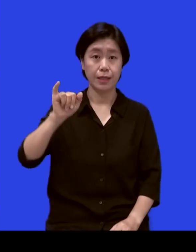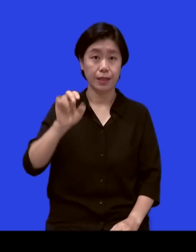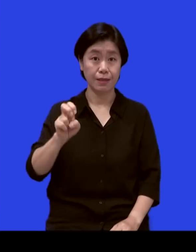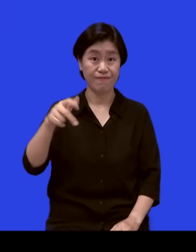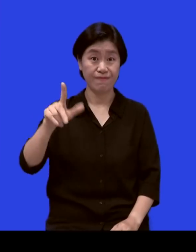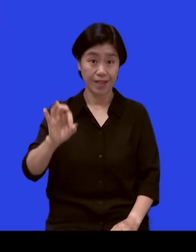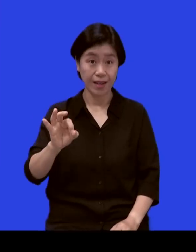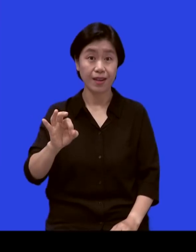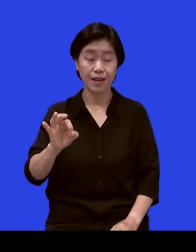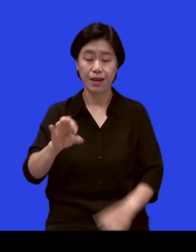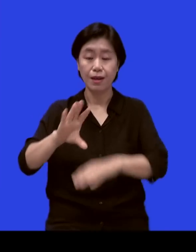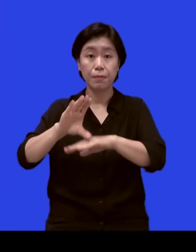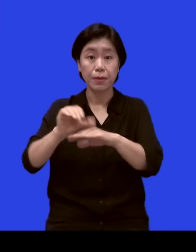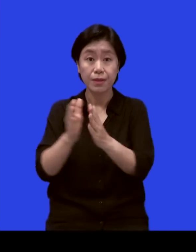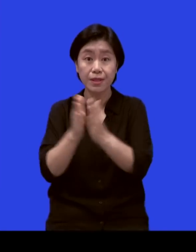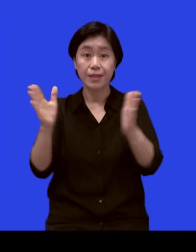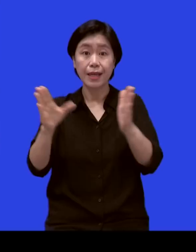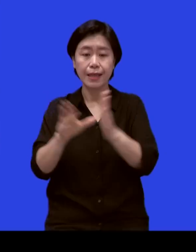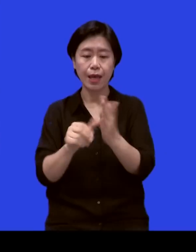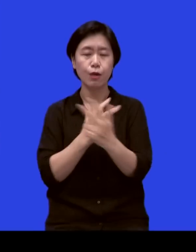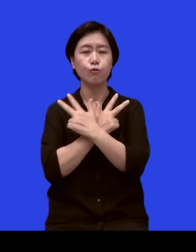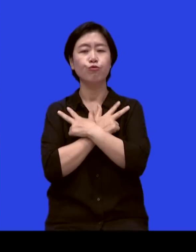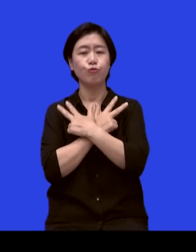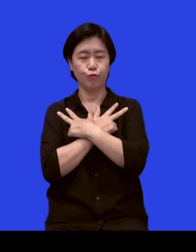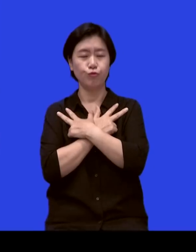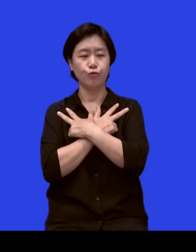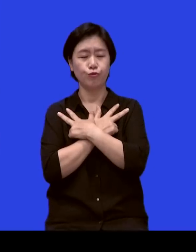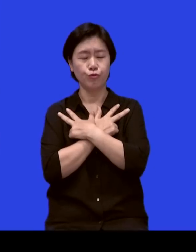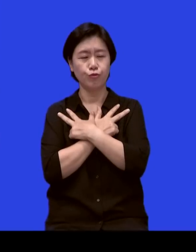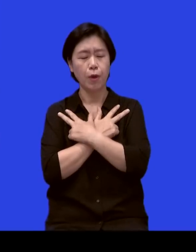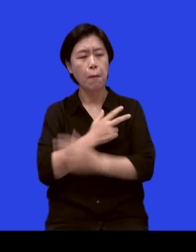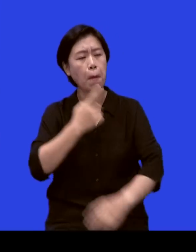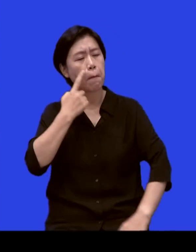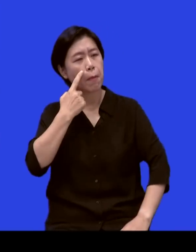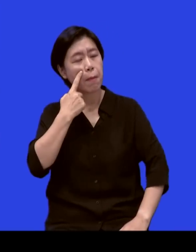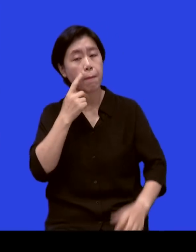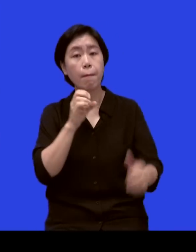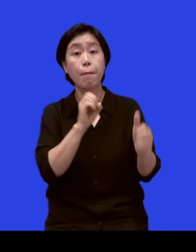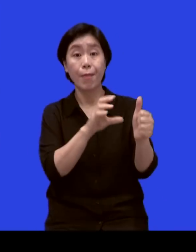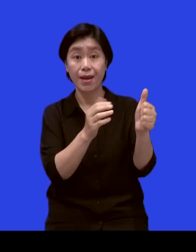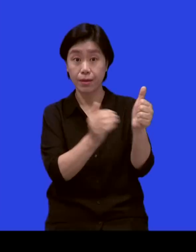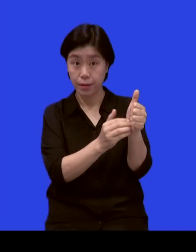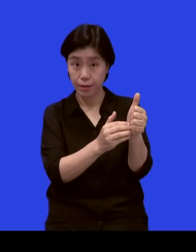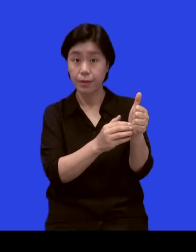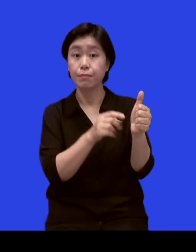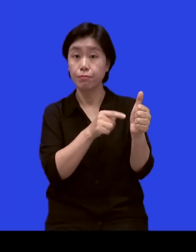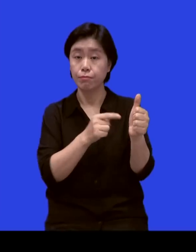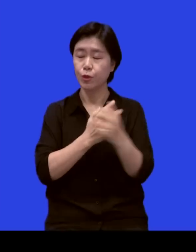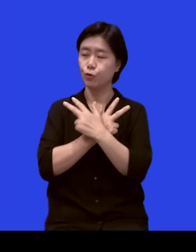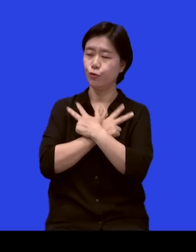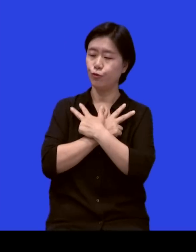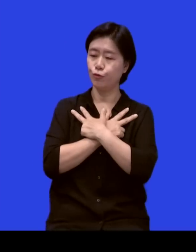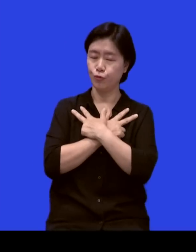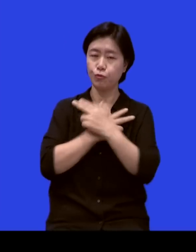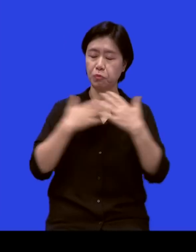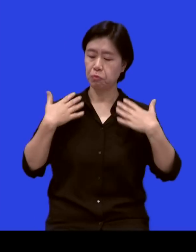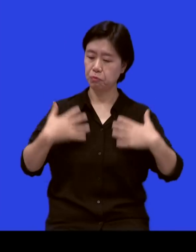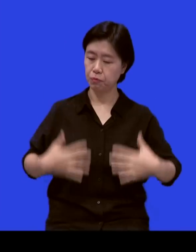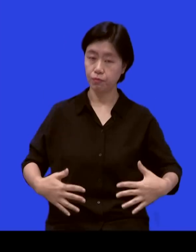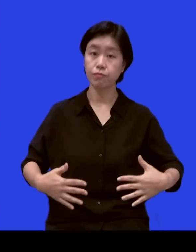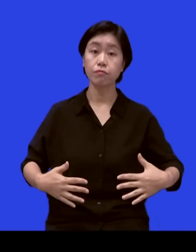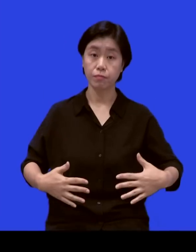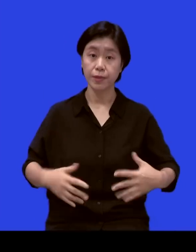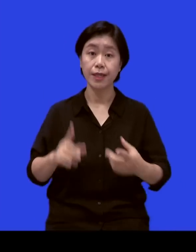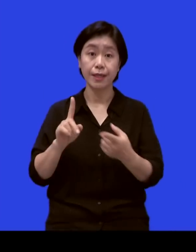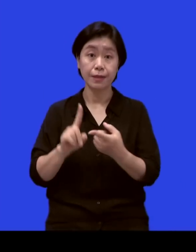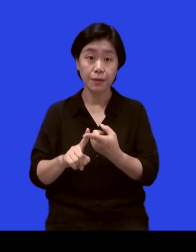이제 수트를 네. 멋있게 좀 입고 이렇게 나가라. 이미지를 해서 네. 네, 그래서 이제 좀 스타일링을 했는데 네. 그게